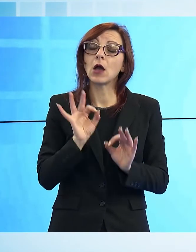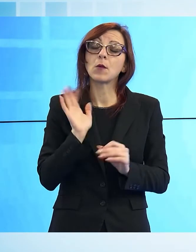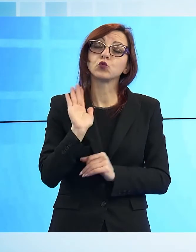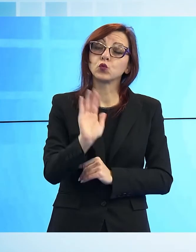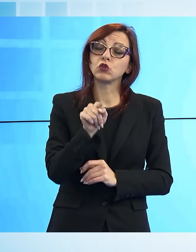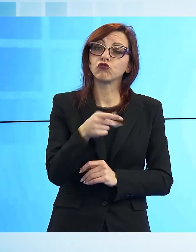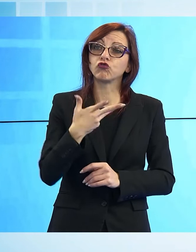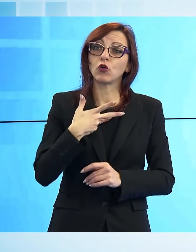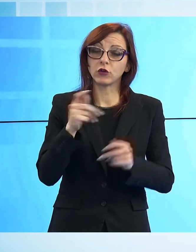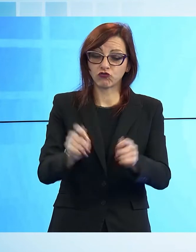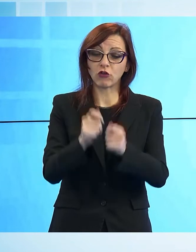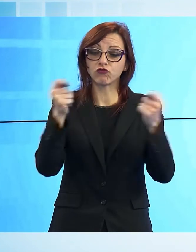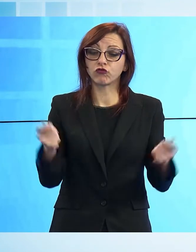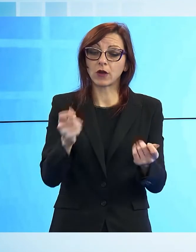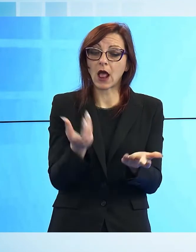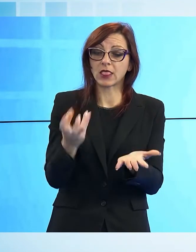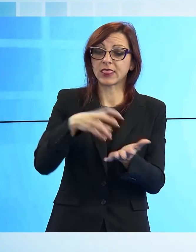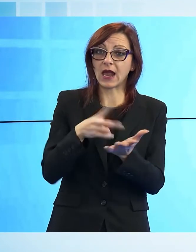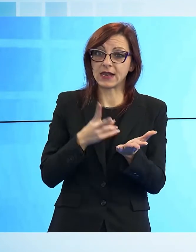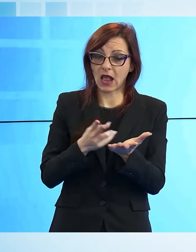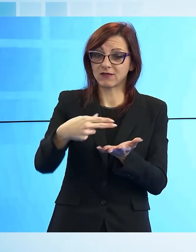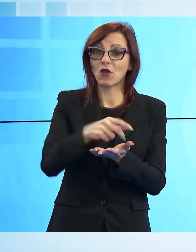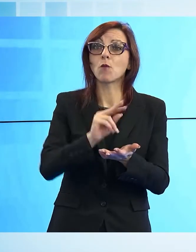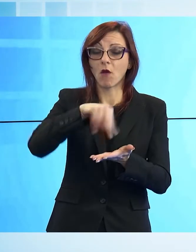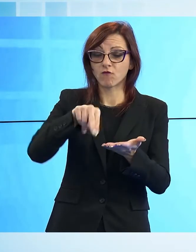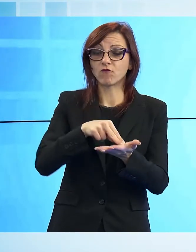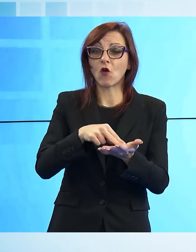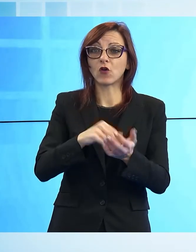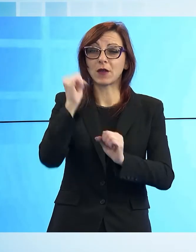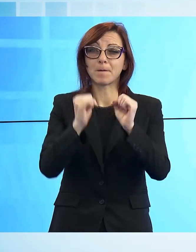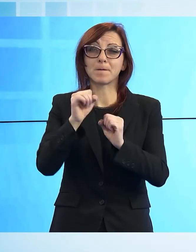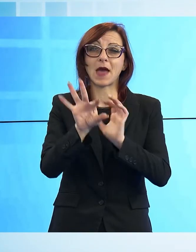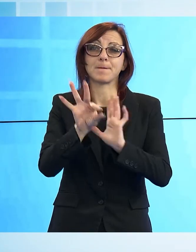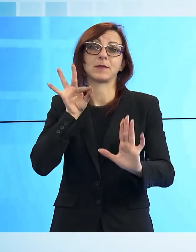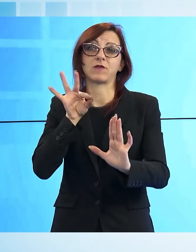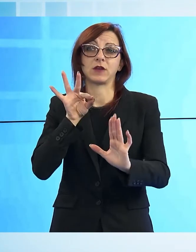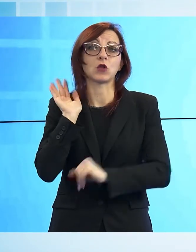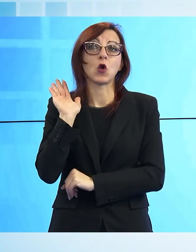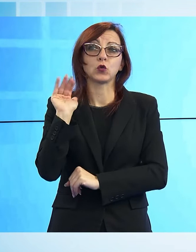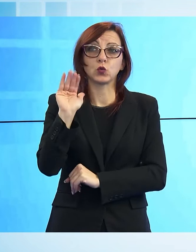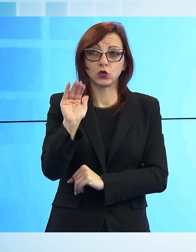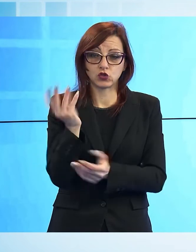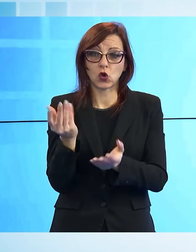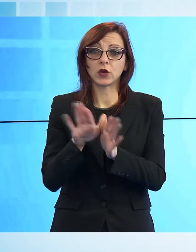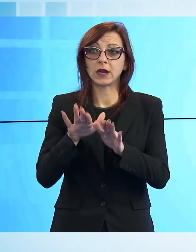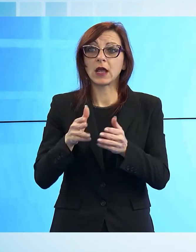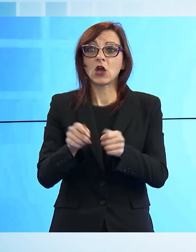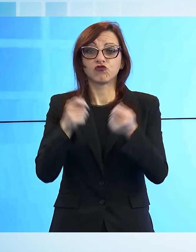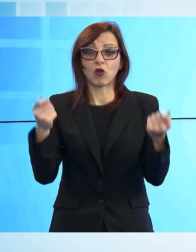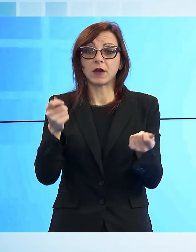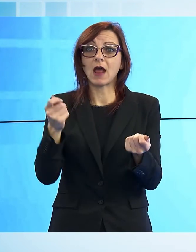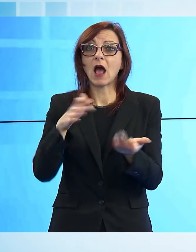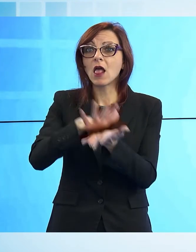proprio caffè e dunque il proprio bar preferito. Sempre ogni giorno il quotidiano pubblicherà le fotografie e le storie dei vari bar che